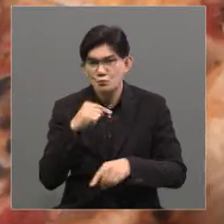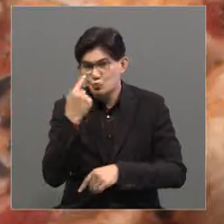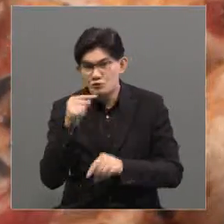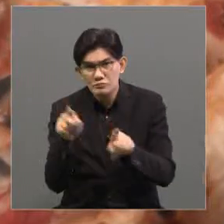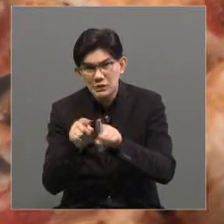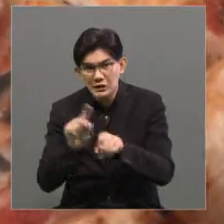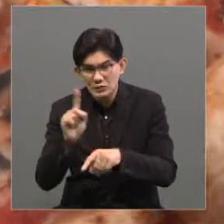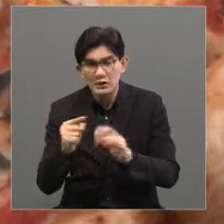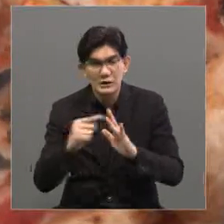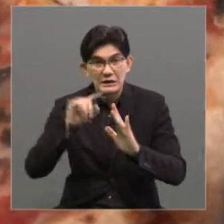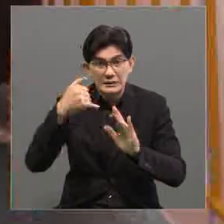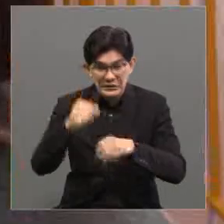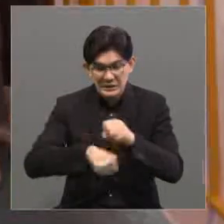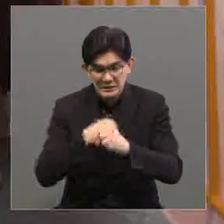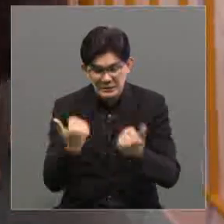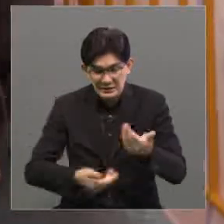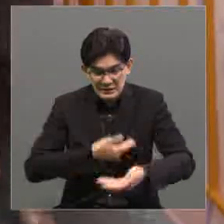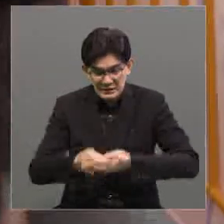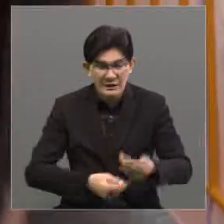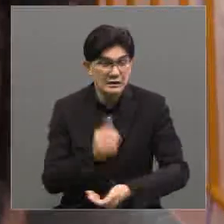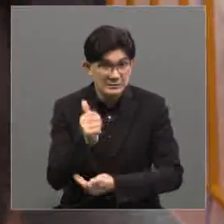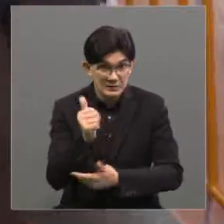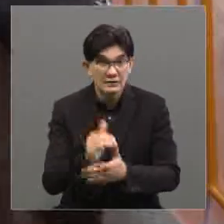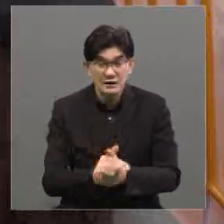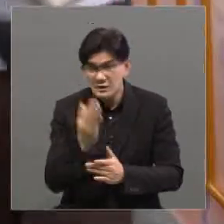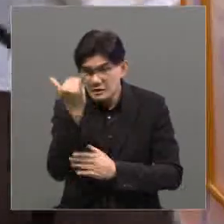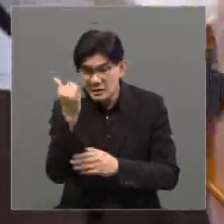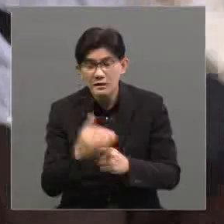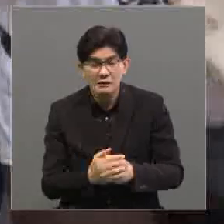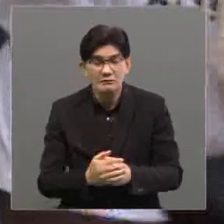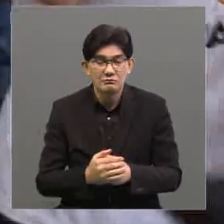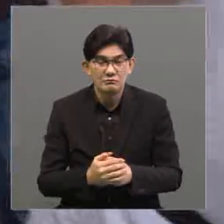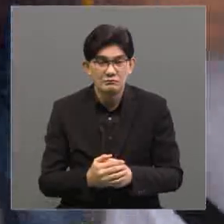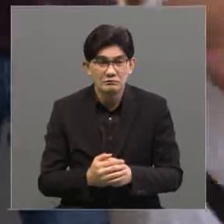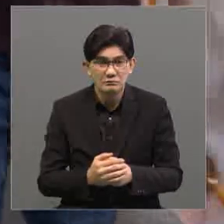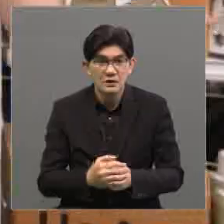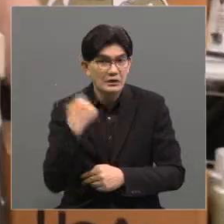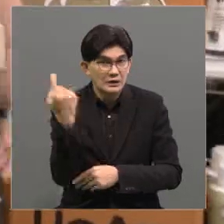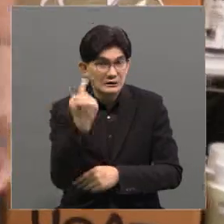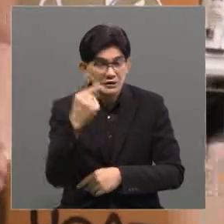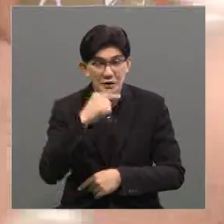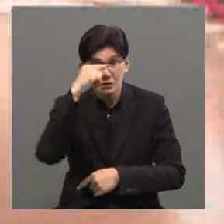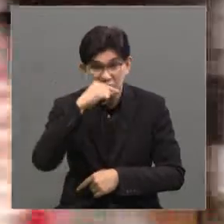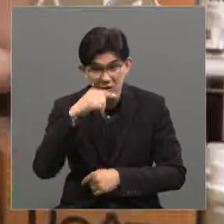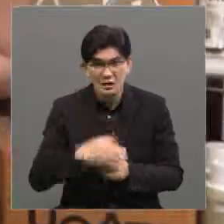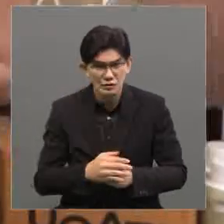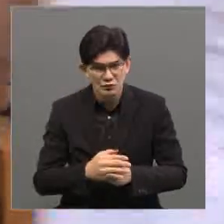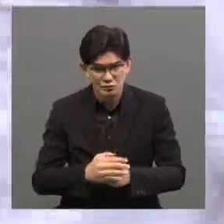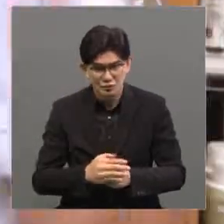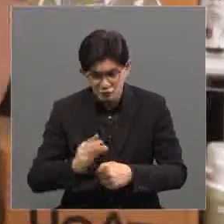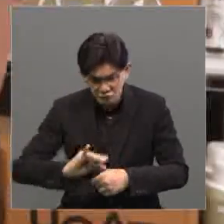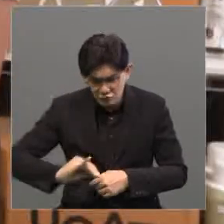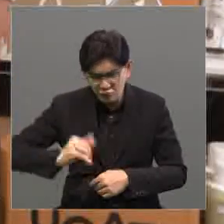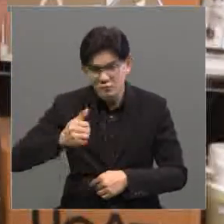นะครับว่าอาหารเจปีนี้ขายดีครับส่วนหนึ่งก็ชี้ให้เห็นได้นะครับว่าการท่องเที่ยวบ้านเรานั้นได้กลับมาฟื้นตัวแล้วอย่